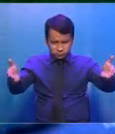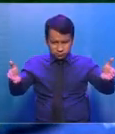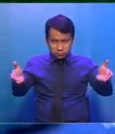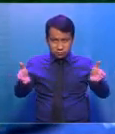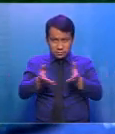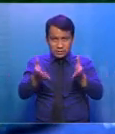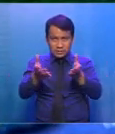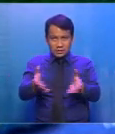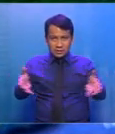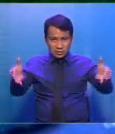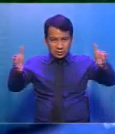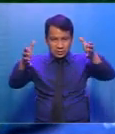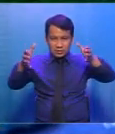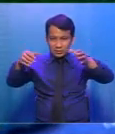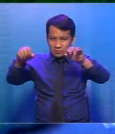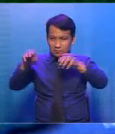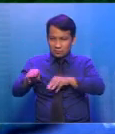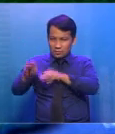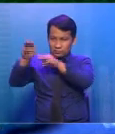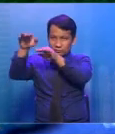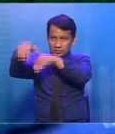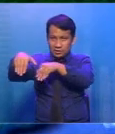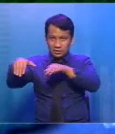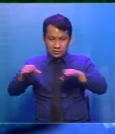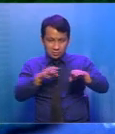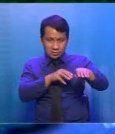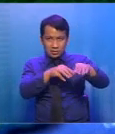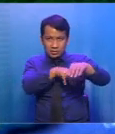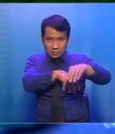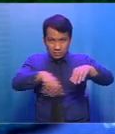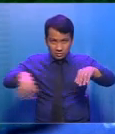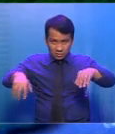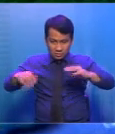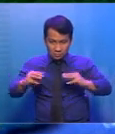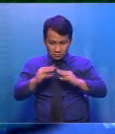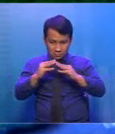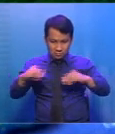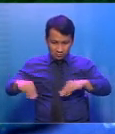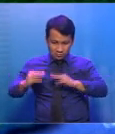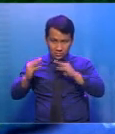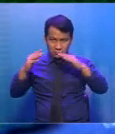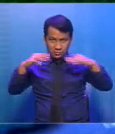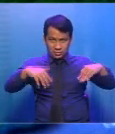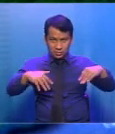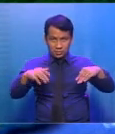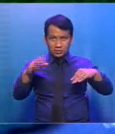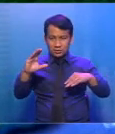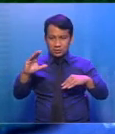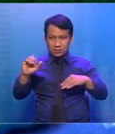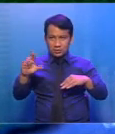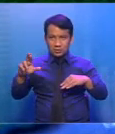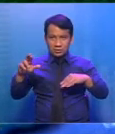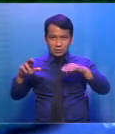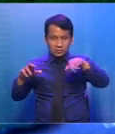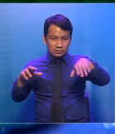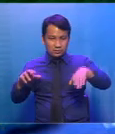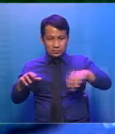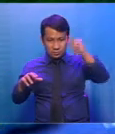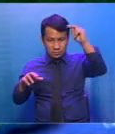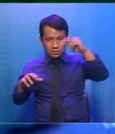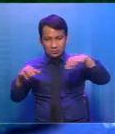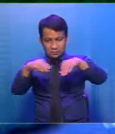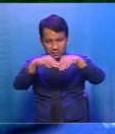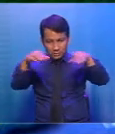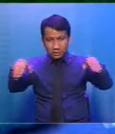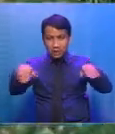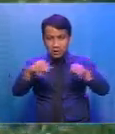Madre Mountain Range dito po sa Silangan at pati po dito sa Katimugan. At yung Cordillera naman dito po sa Kanluran.